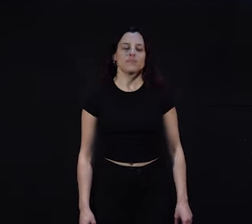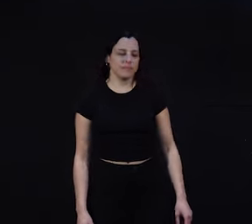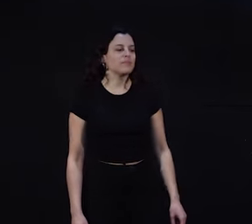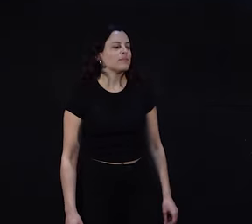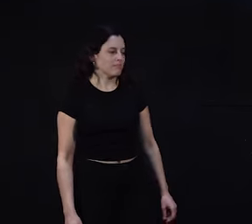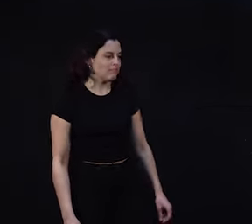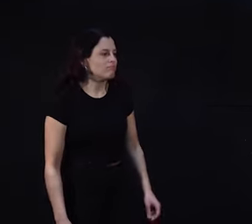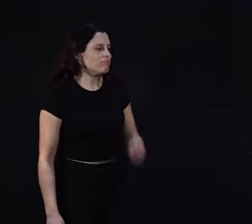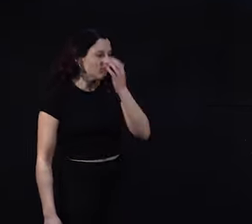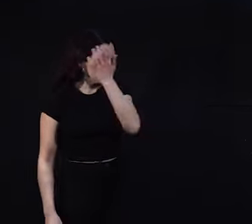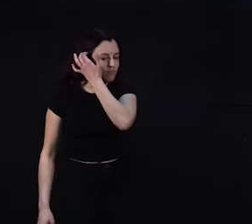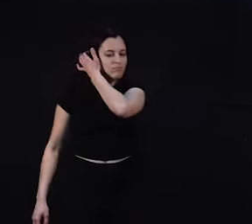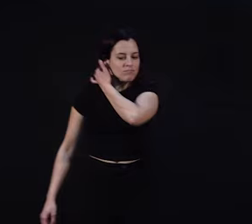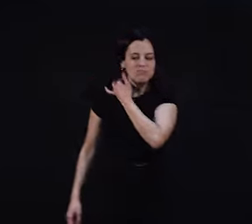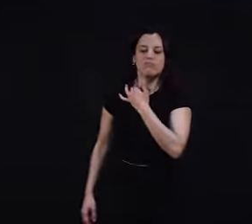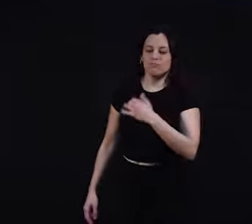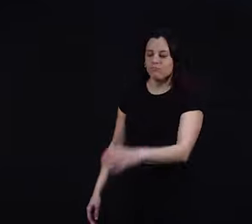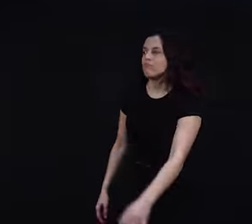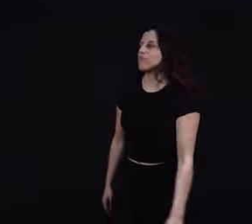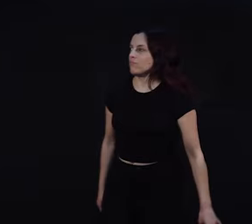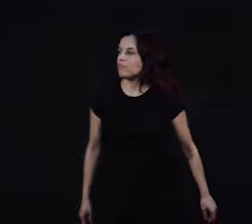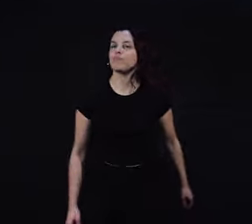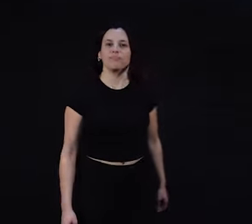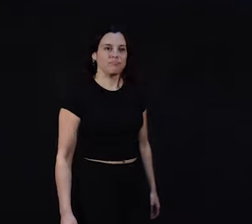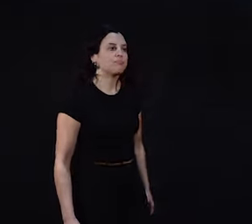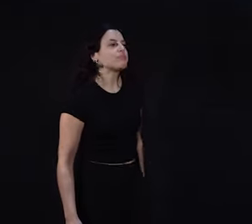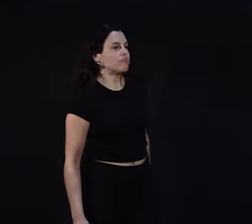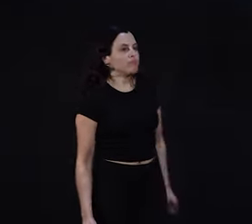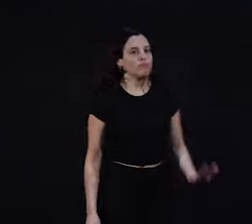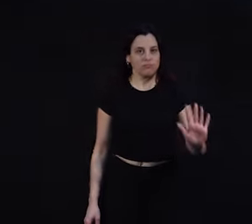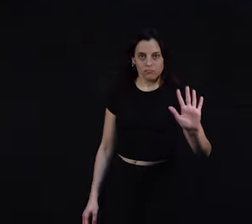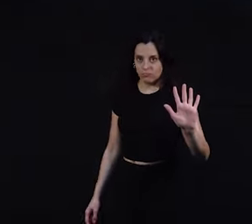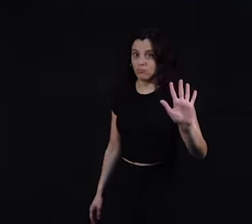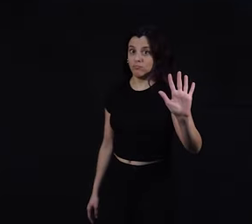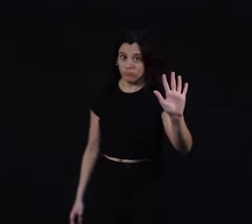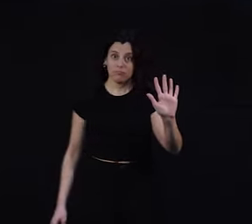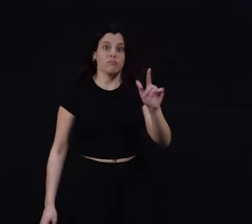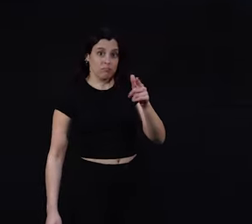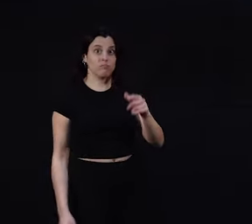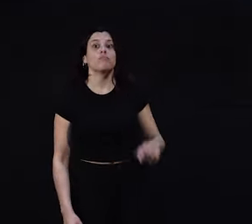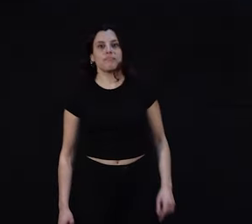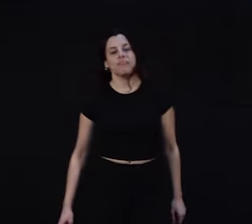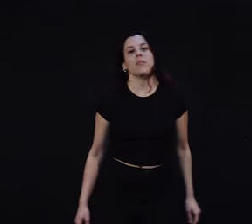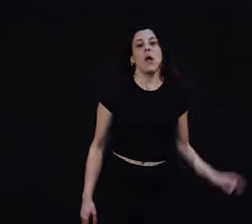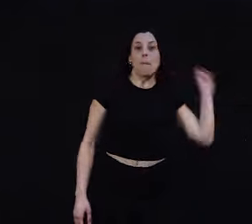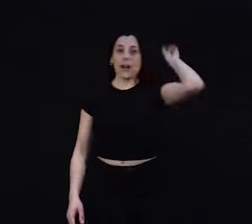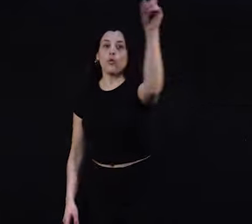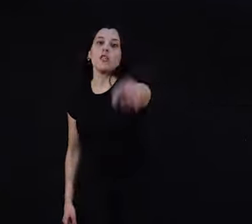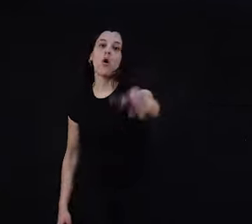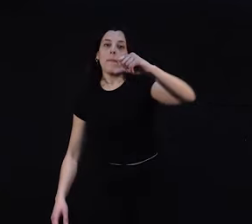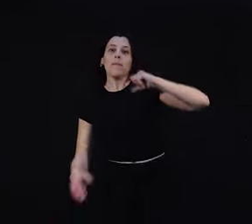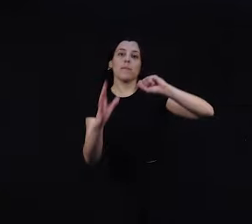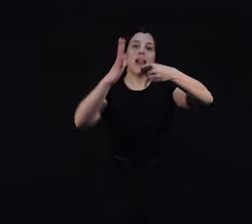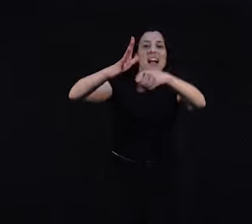No em diguis que jo sóc menys activa, més forta, més fluixa, jo em sento ben viva. I a casa meva tothom fa les feines, per